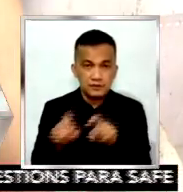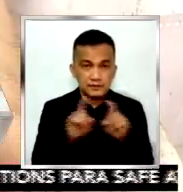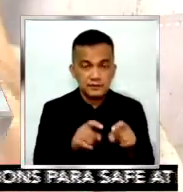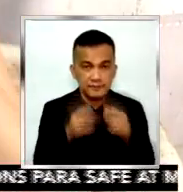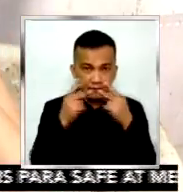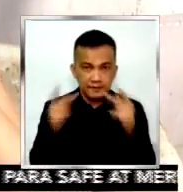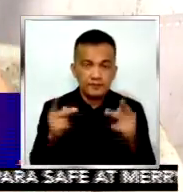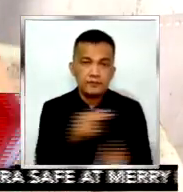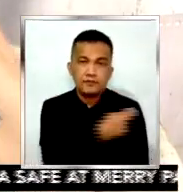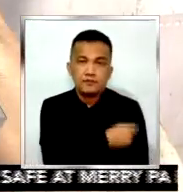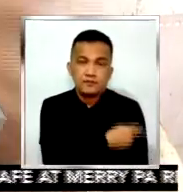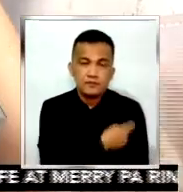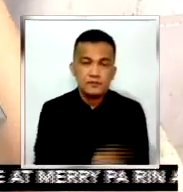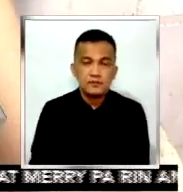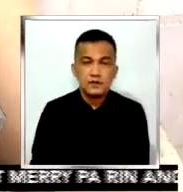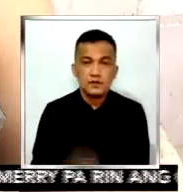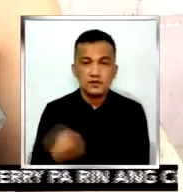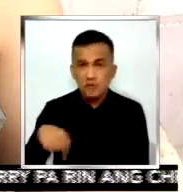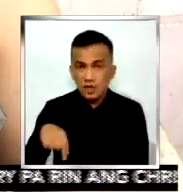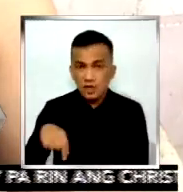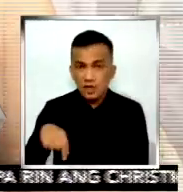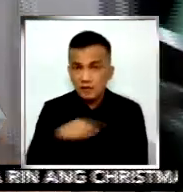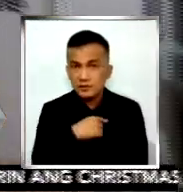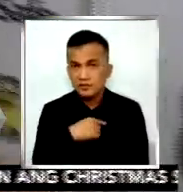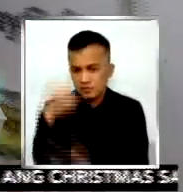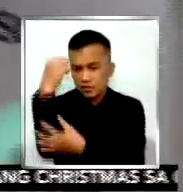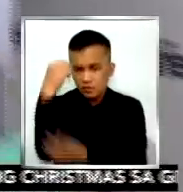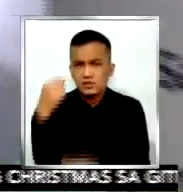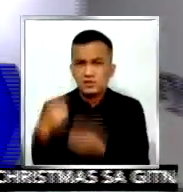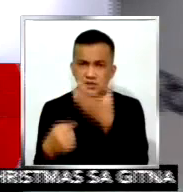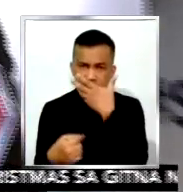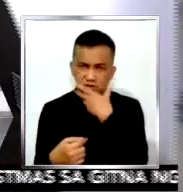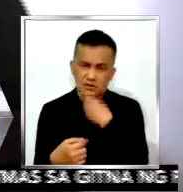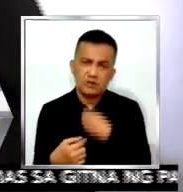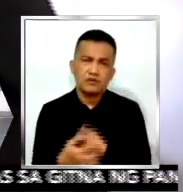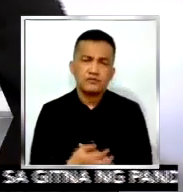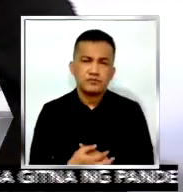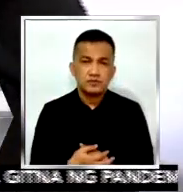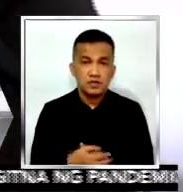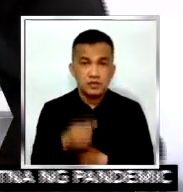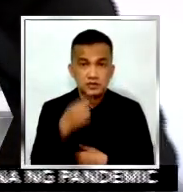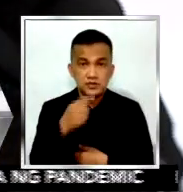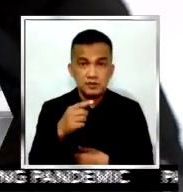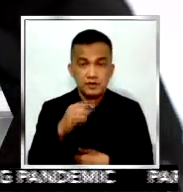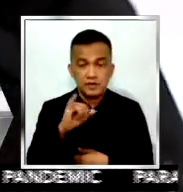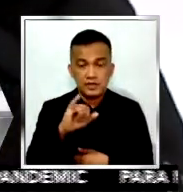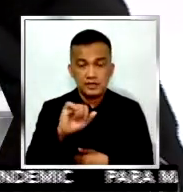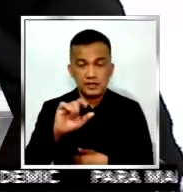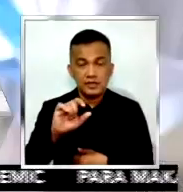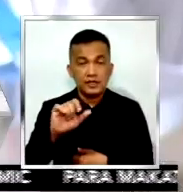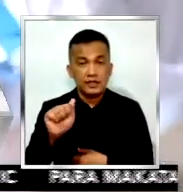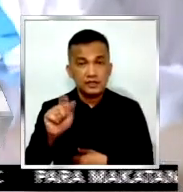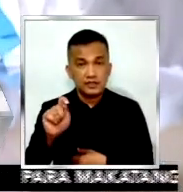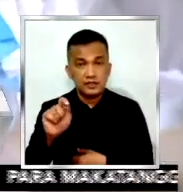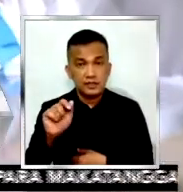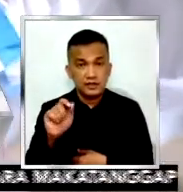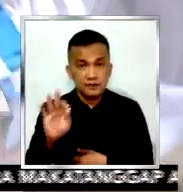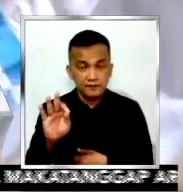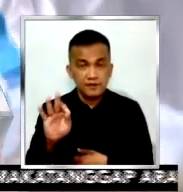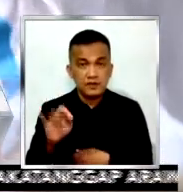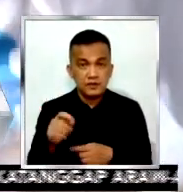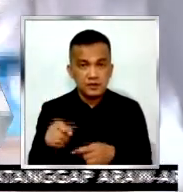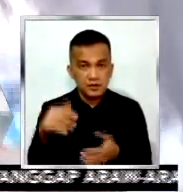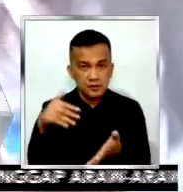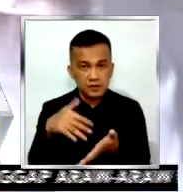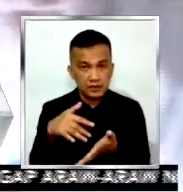amin po na mahihirap, napakaganda po yun sa amin. Ayon sa Interagency Task Force, pinag-aaralan pa ng pamahalaan kung